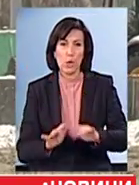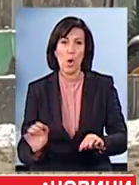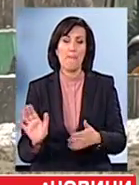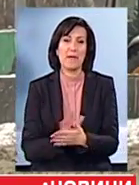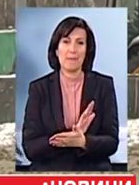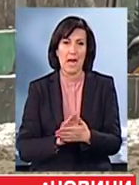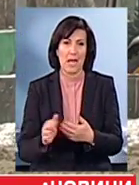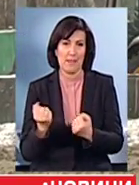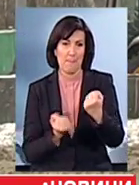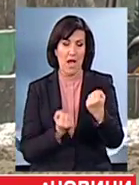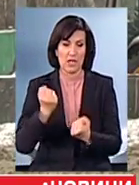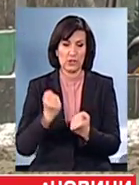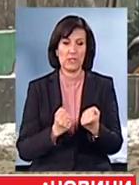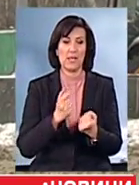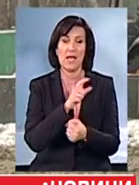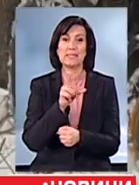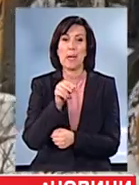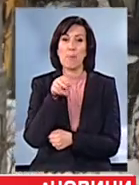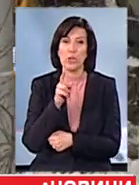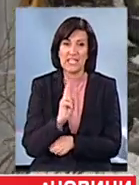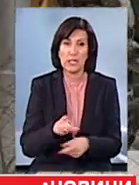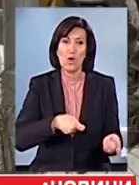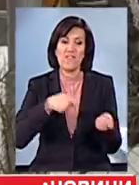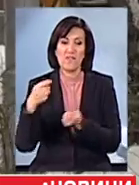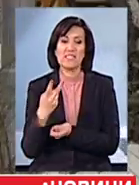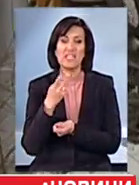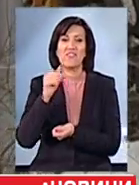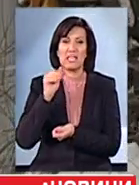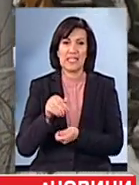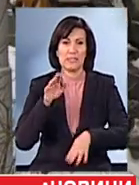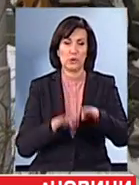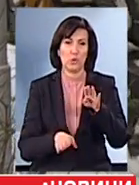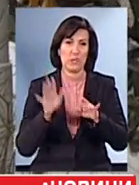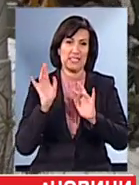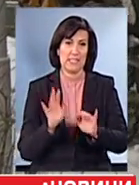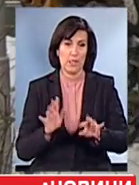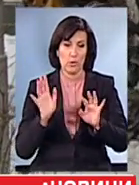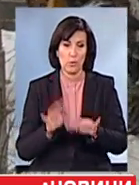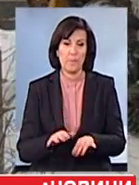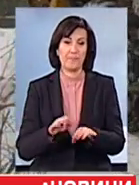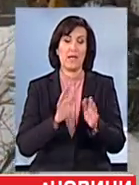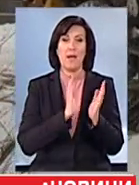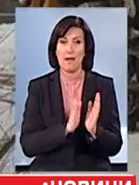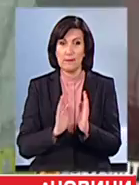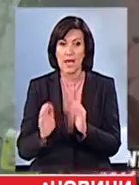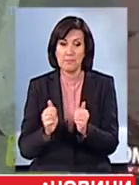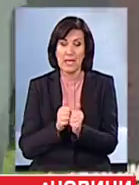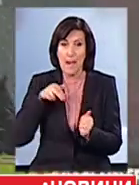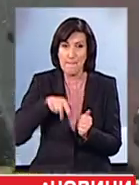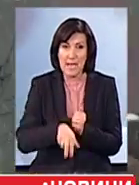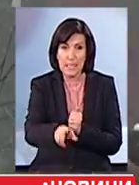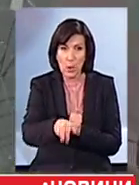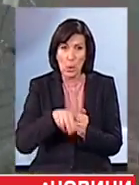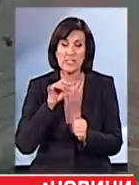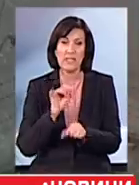машини. У КМДА кажуть, за понеділок із міста вивезли близько 2000 тонн снігу. Насамперед лад наводили біля переходів та